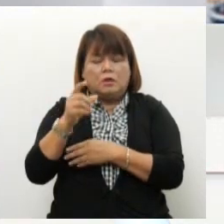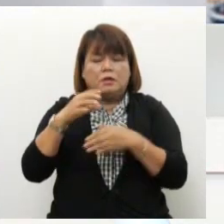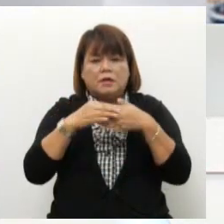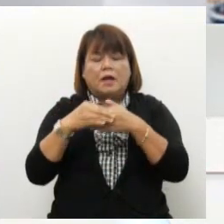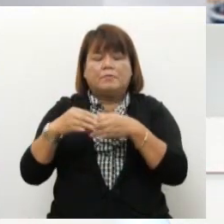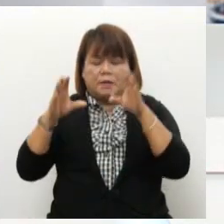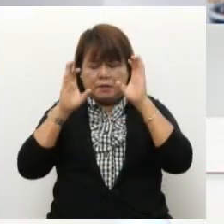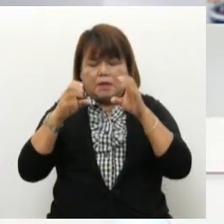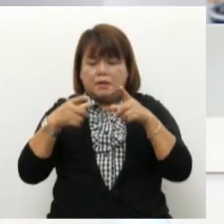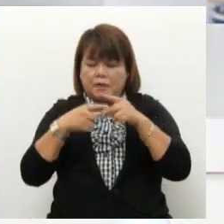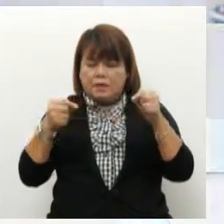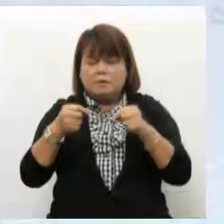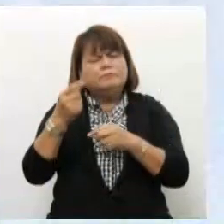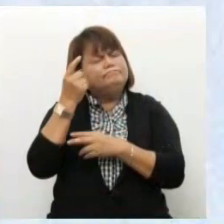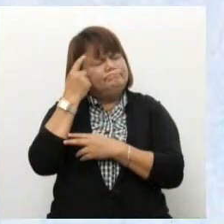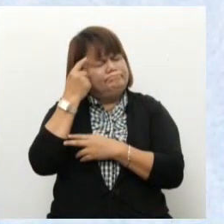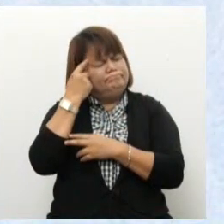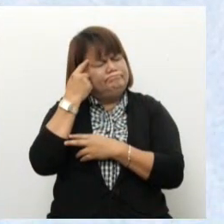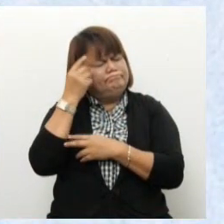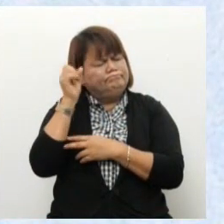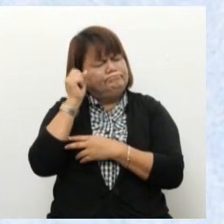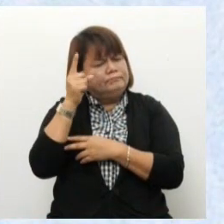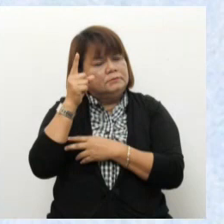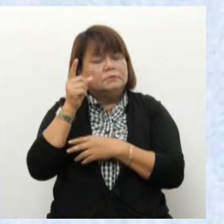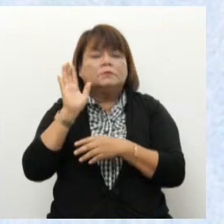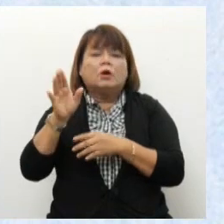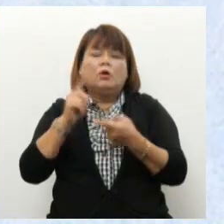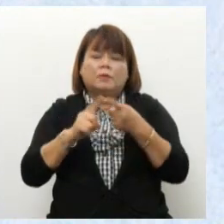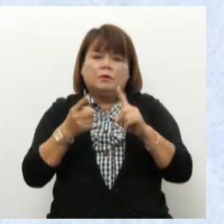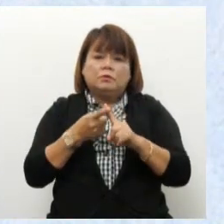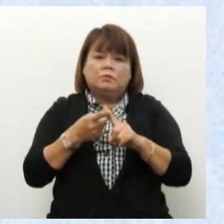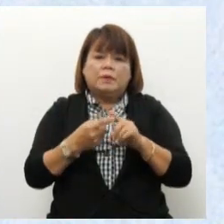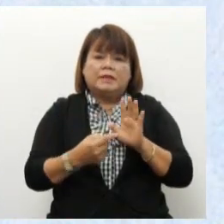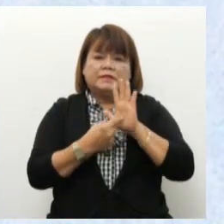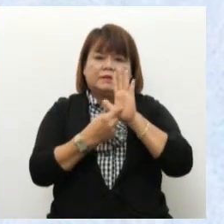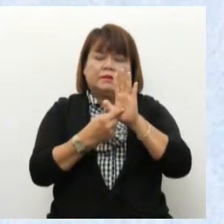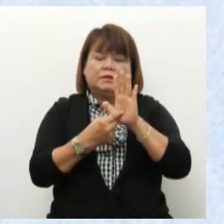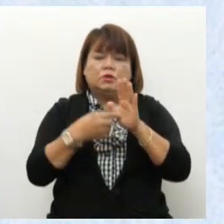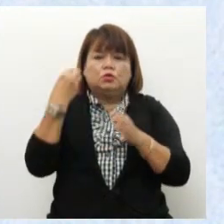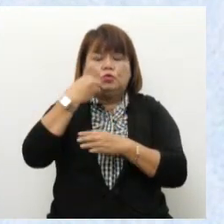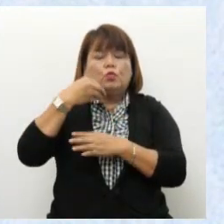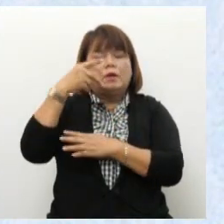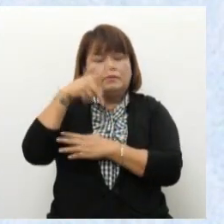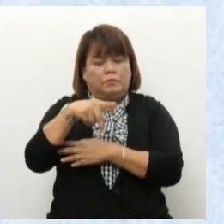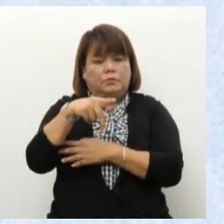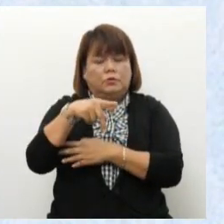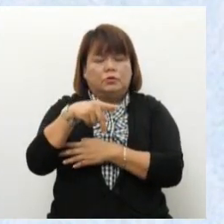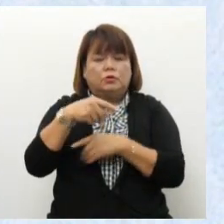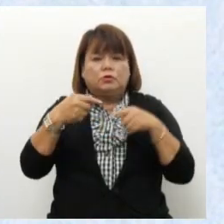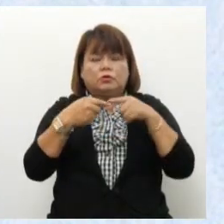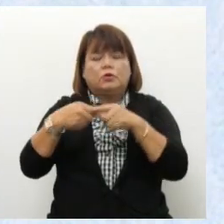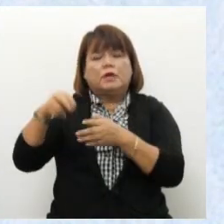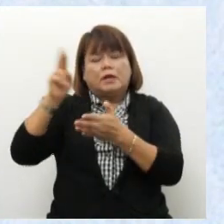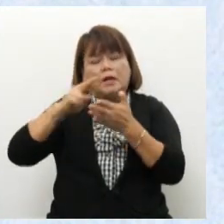หรือประเด็นที่เป็นข้อสงสัยของเพื่อนครูได้มานำเสนอทุกวันพุธต่อจากรายการที่ผม